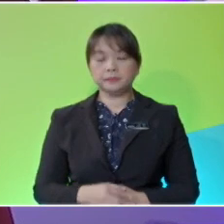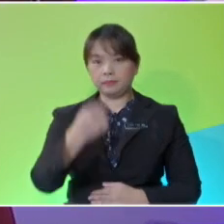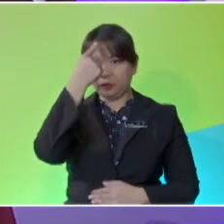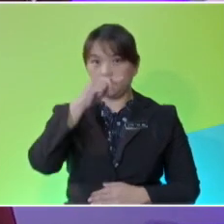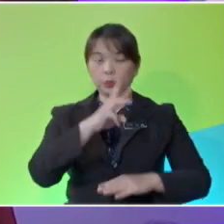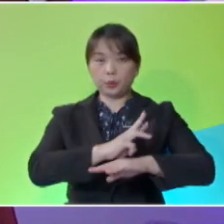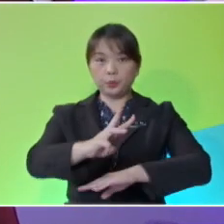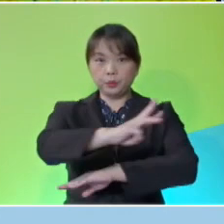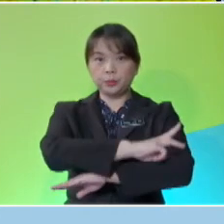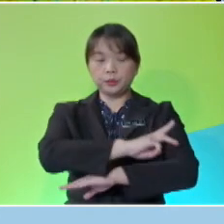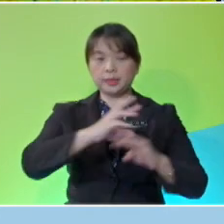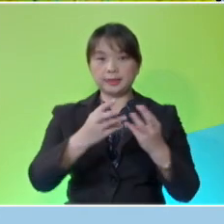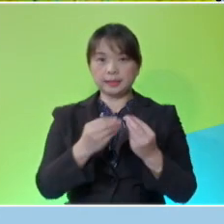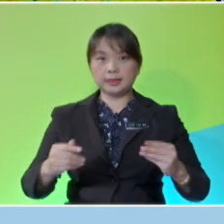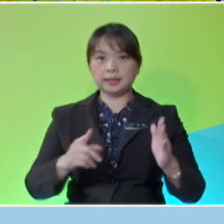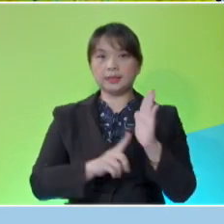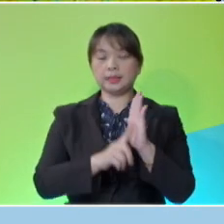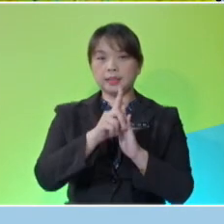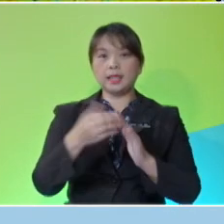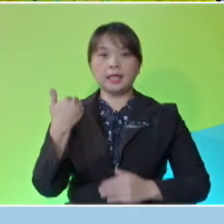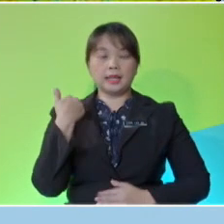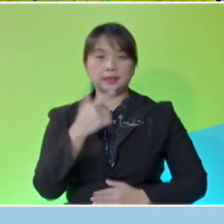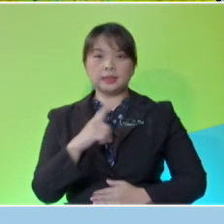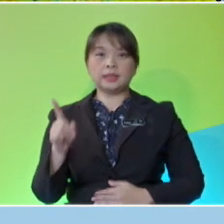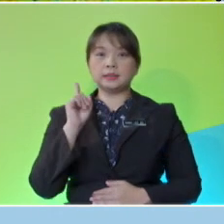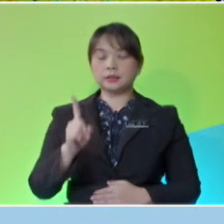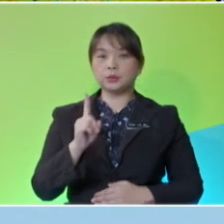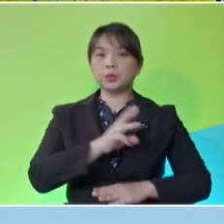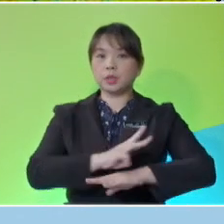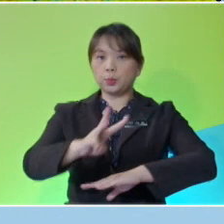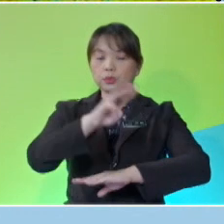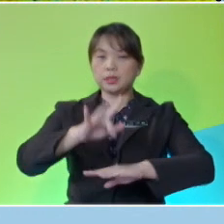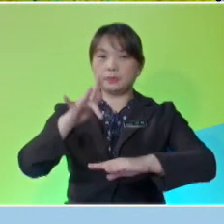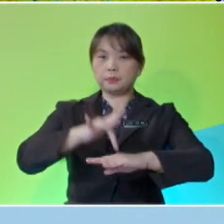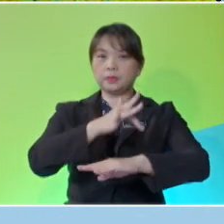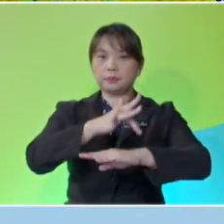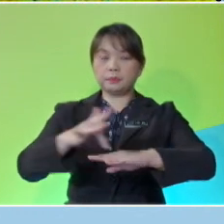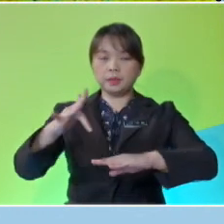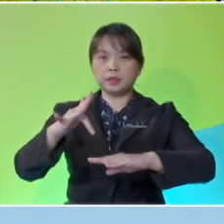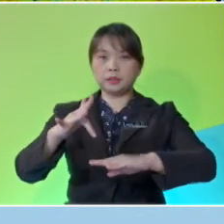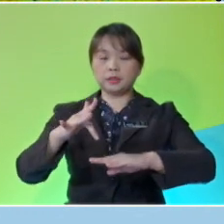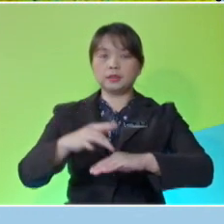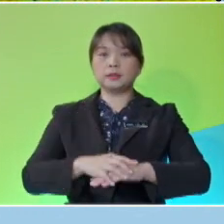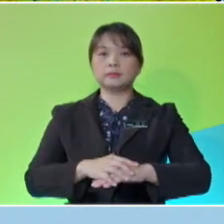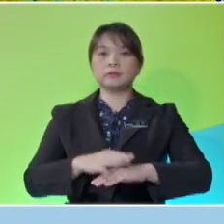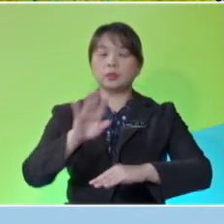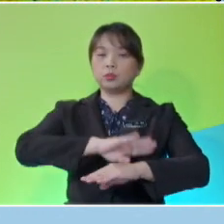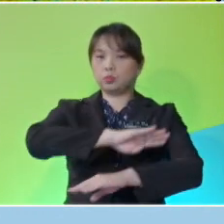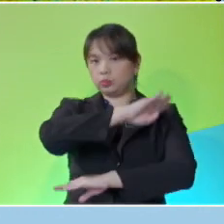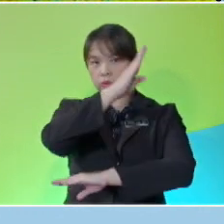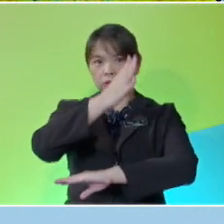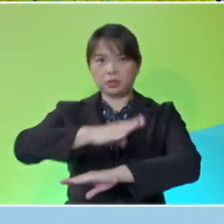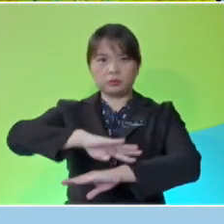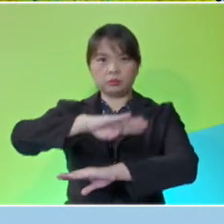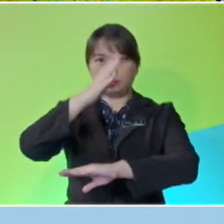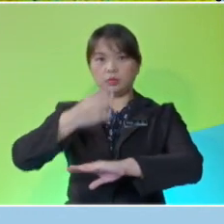kawasan Tanah Tinggi menunjukkan sebuah kawasan yang permukaannya beralun atau kita kata Kawasan Bukit bungkao dan juga